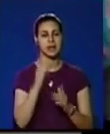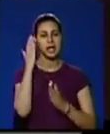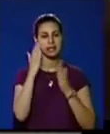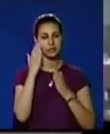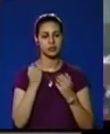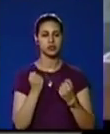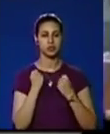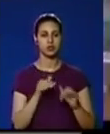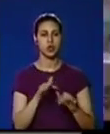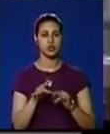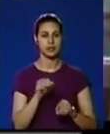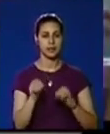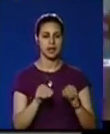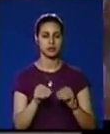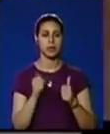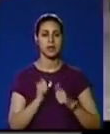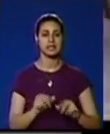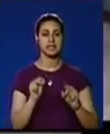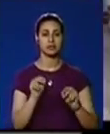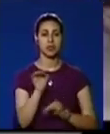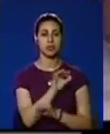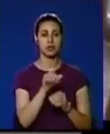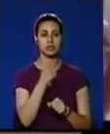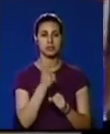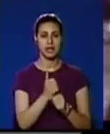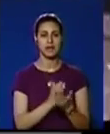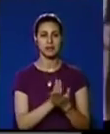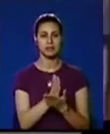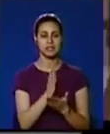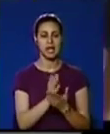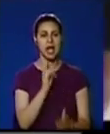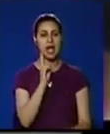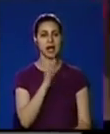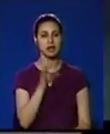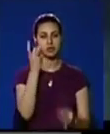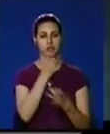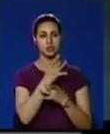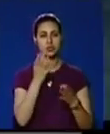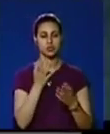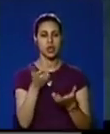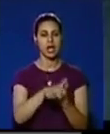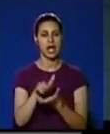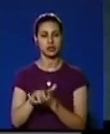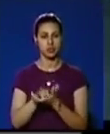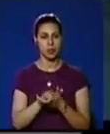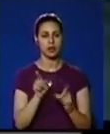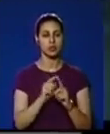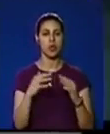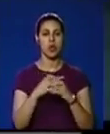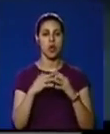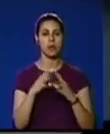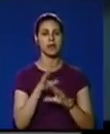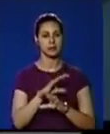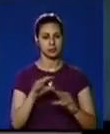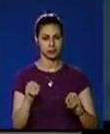და სპორტული ღონისძიებები ეწყობა. სამშვიდობო პროექტის მთავარ მიზანს წარმოადგენს ახალგაზრდებს შორის კულტურათა ურთიერთგაცვლა, კონფლიქტების მართვის